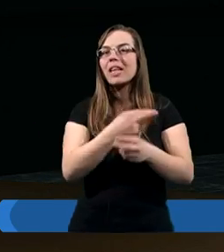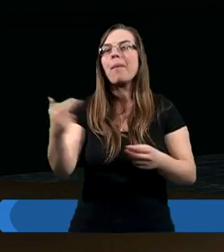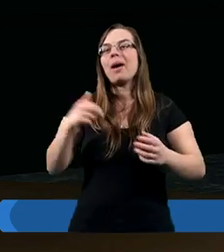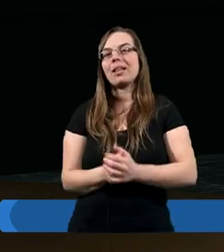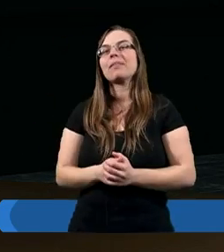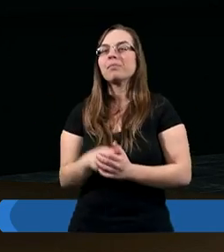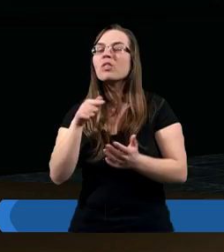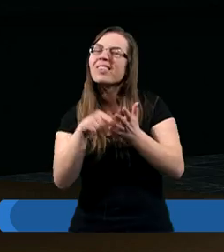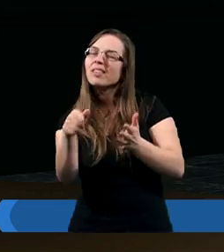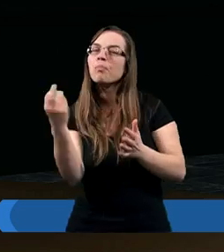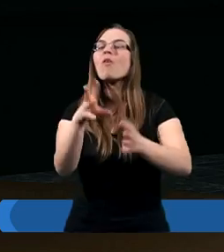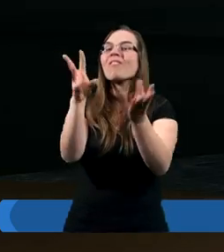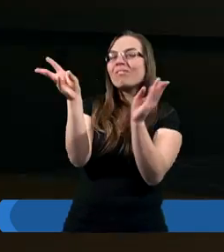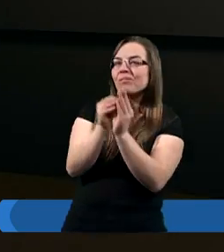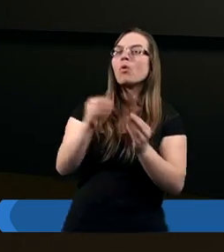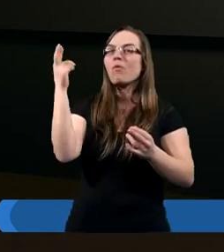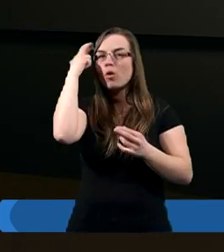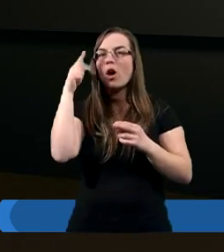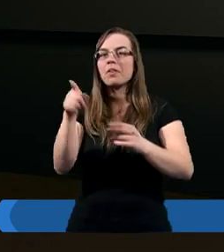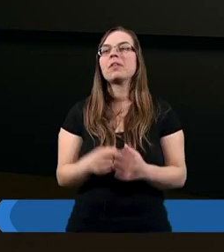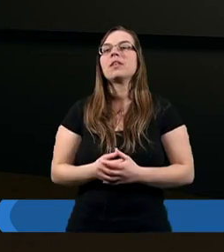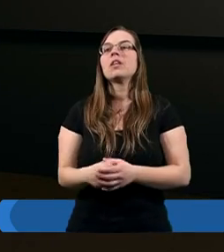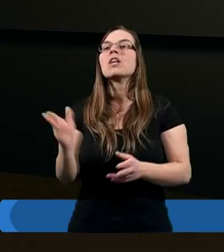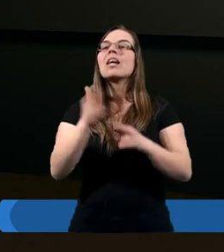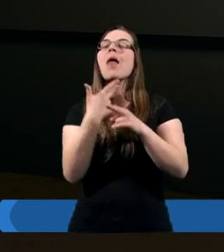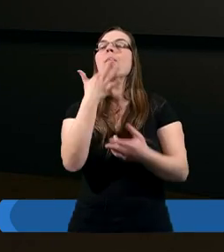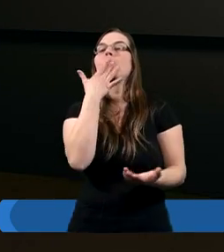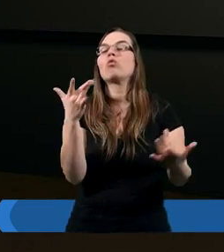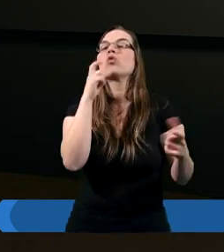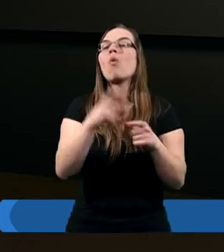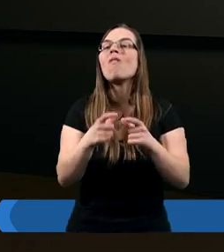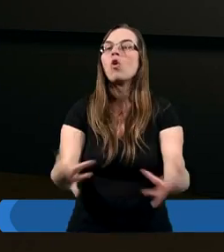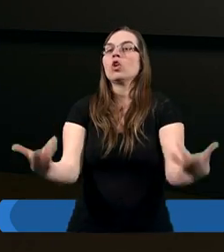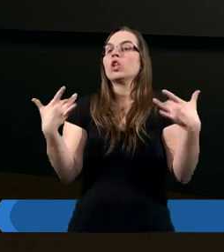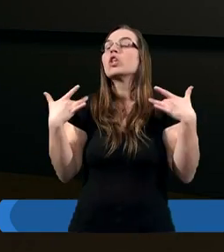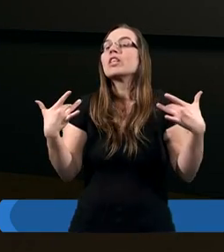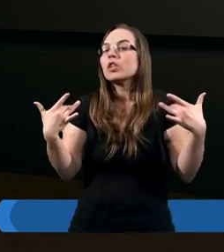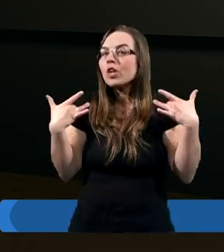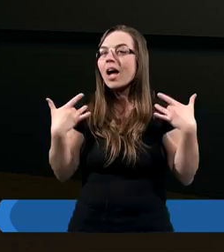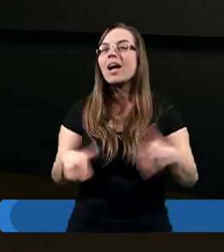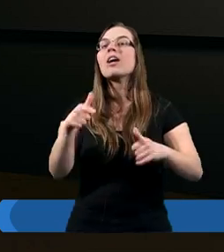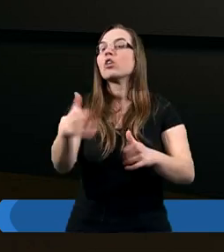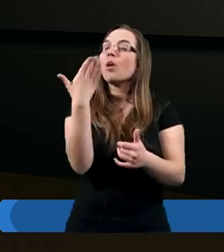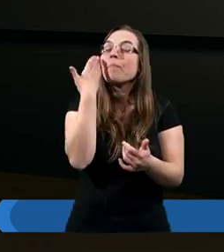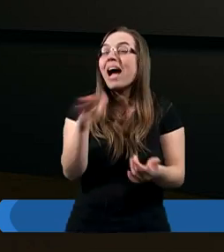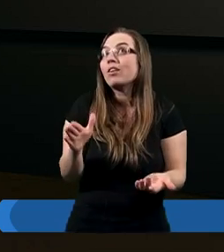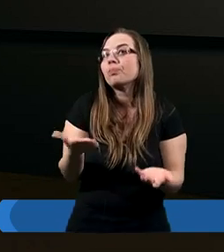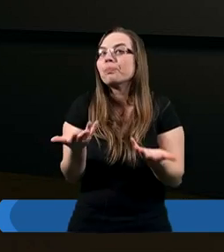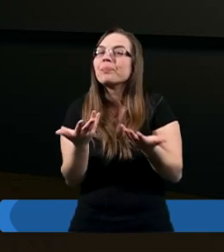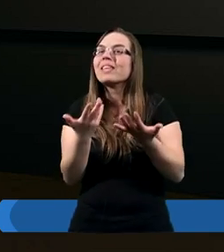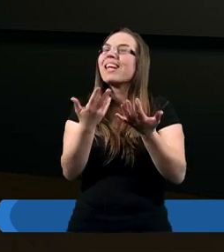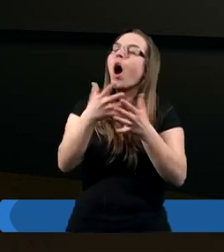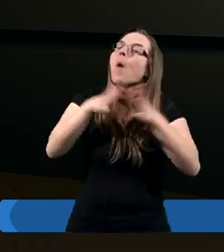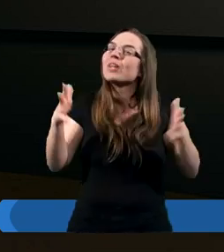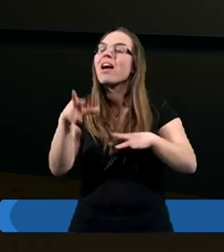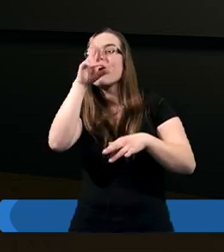dzisiejszego naszego sformułowania. Kiedy mówimy słowo życie, to bardzo pojemne słowo,